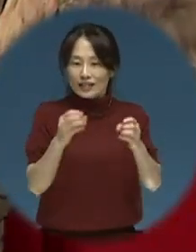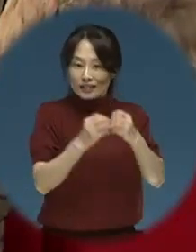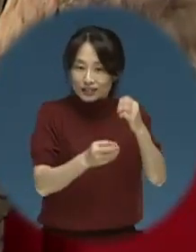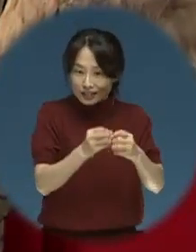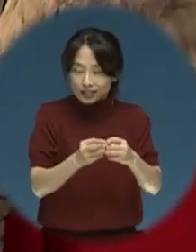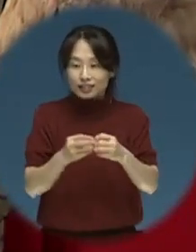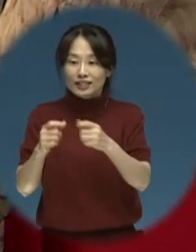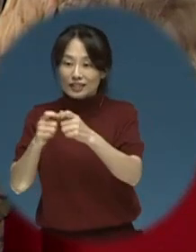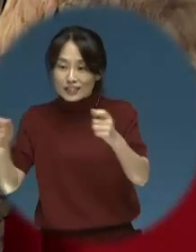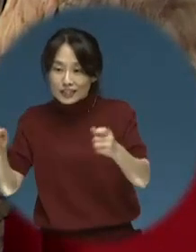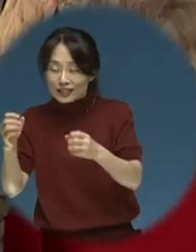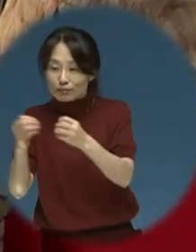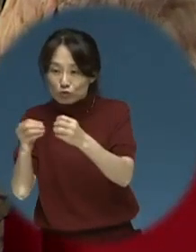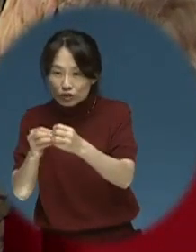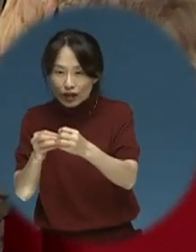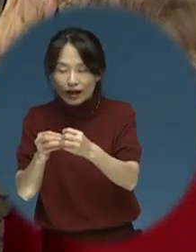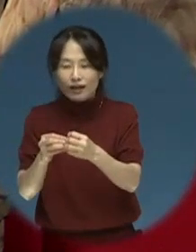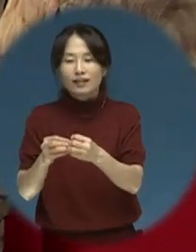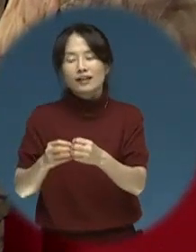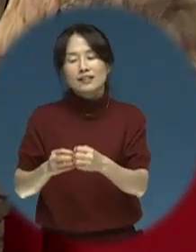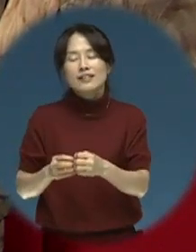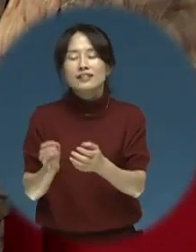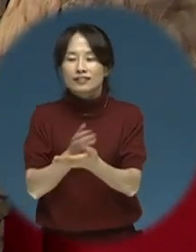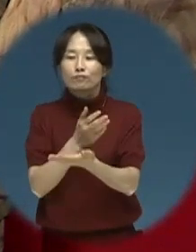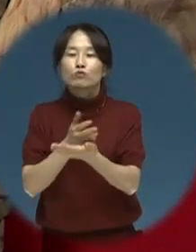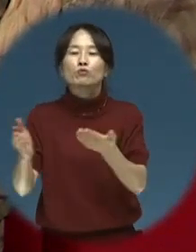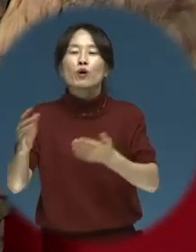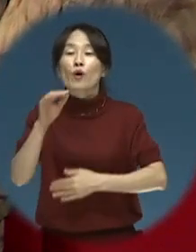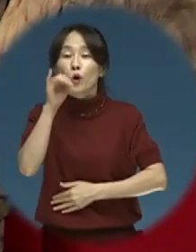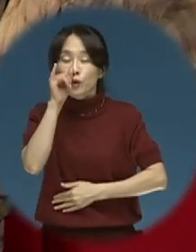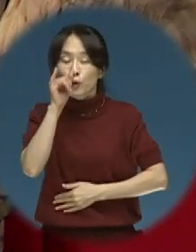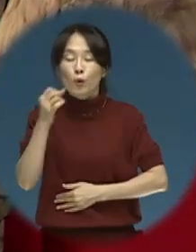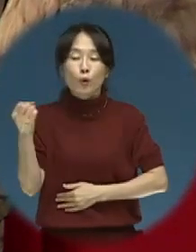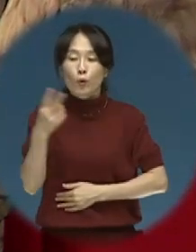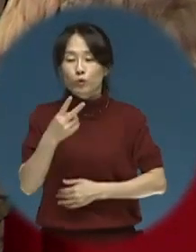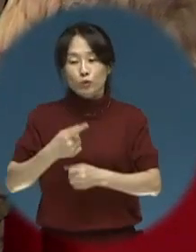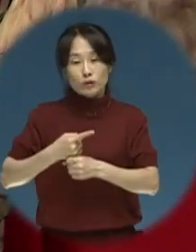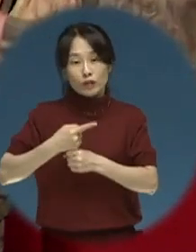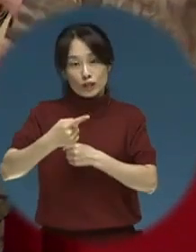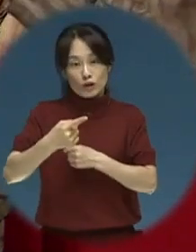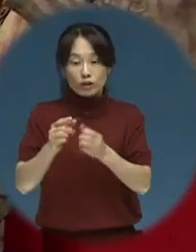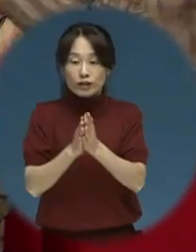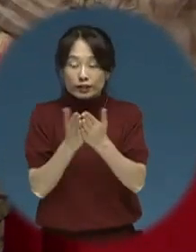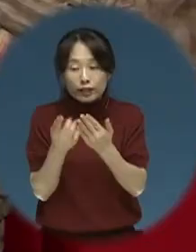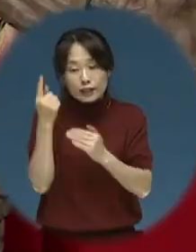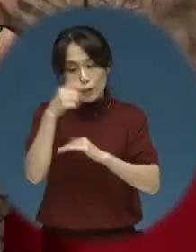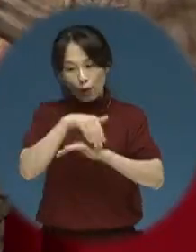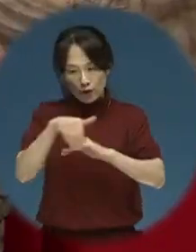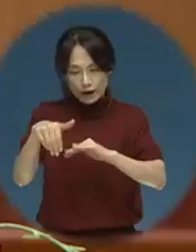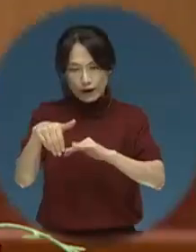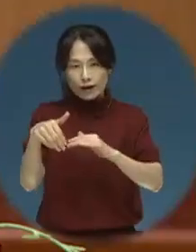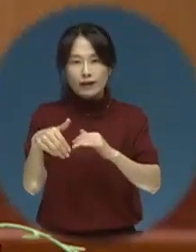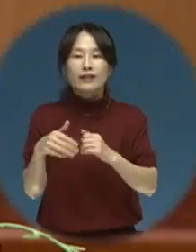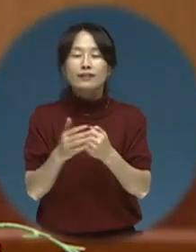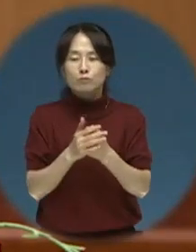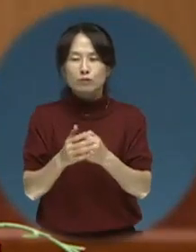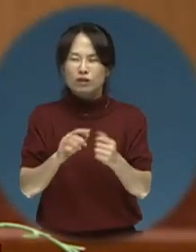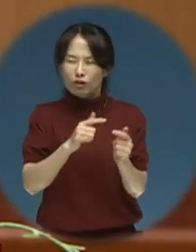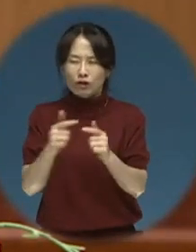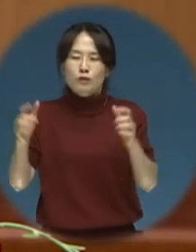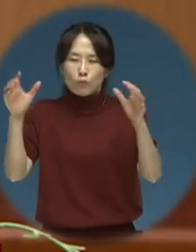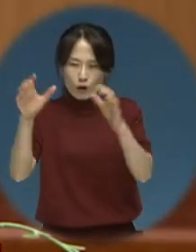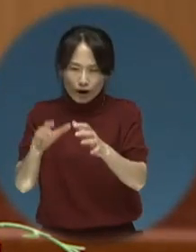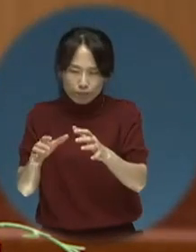이제 요즘 이 책을 내년에 내야 되는데 말하자면 이런 거. 그러니까 이렇게 여러 가지가